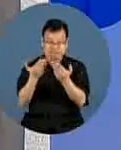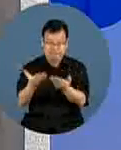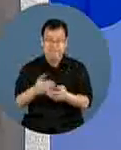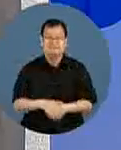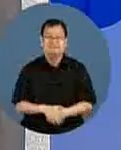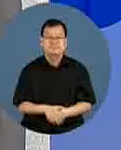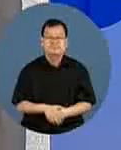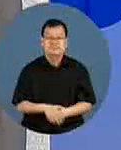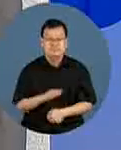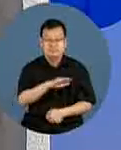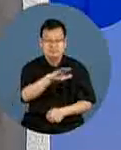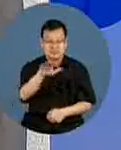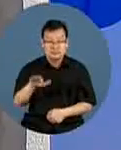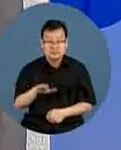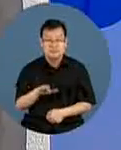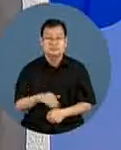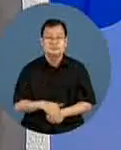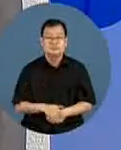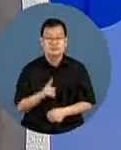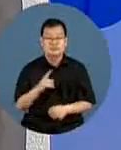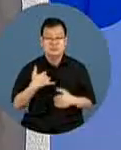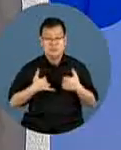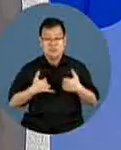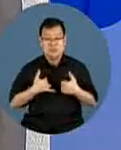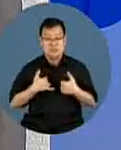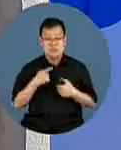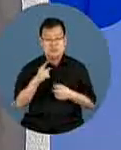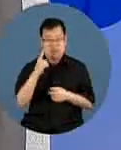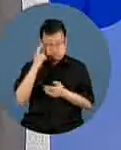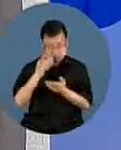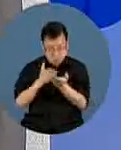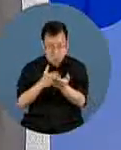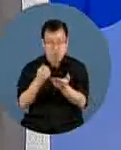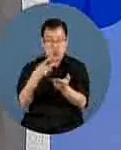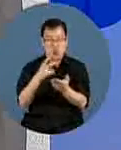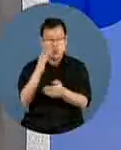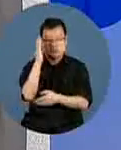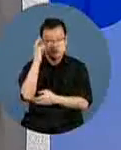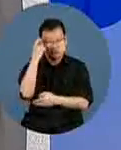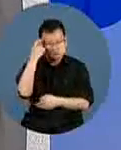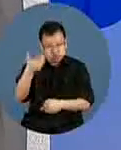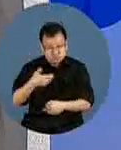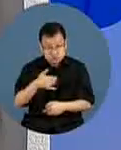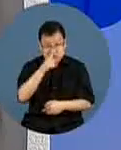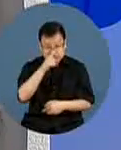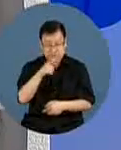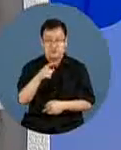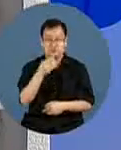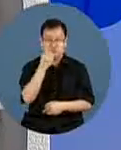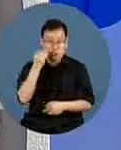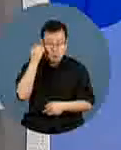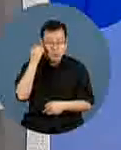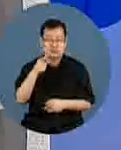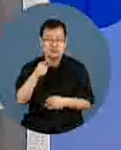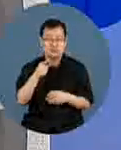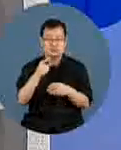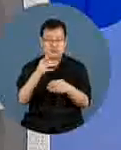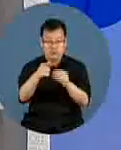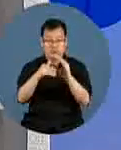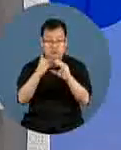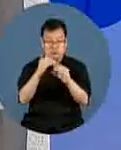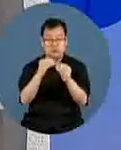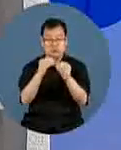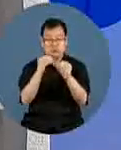보내고요. 네. 뭐, 여러분들, 재미있는 또 의견이나 또 질문하실 점 있으신 분들은,